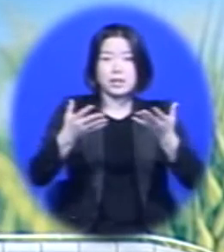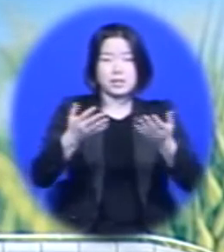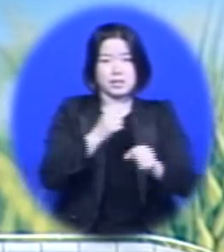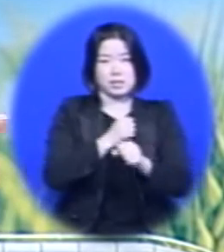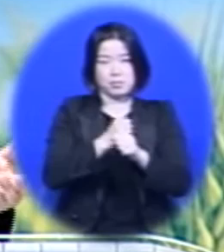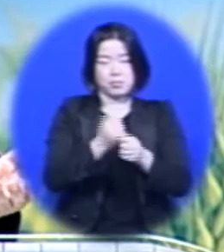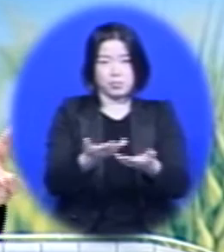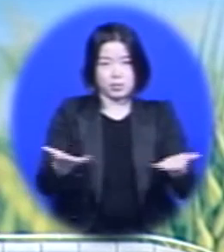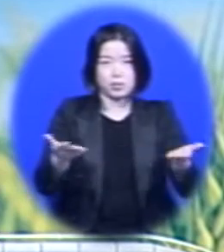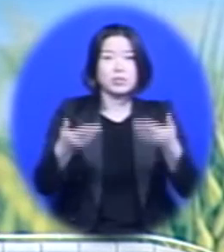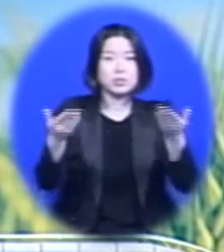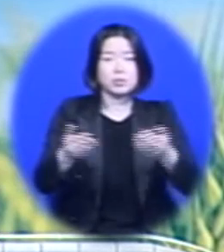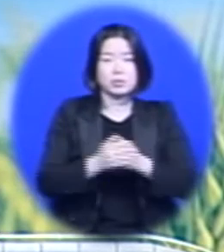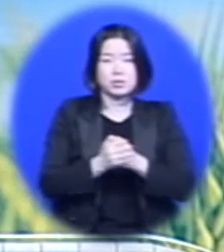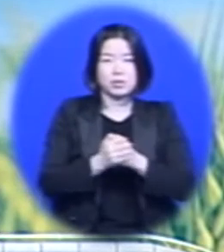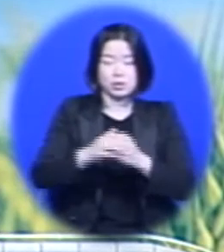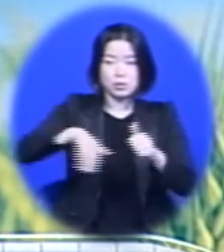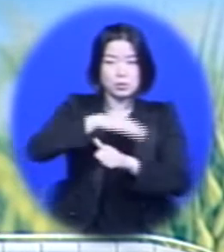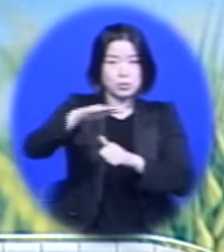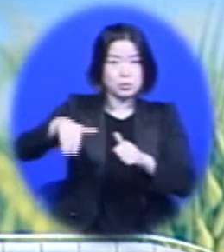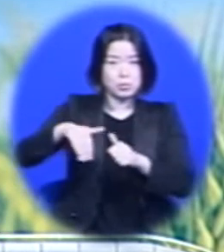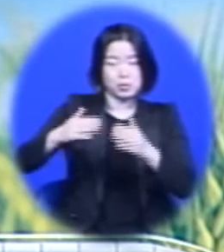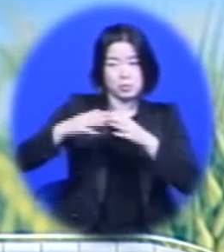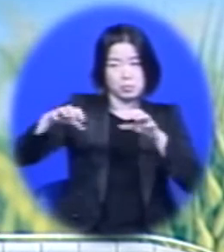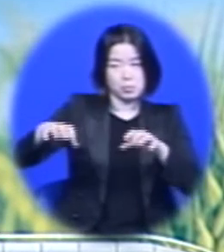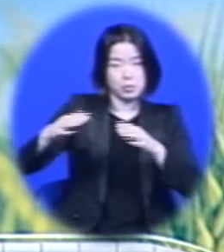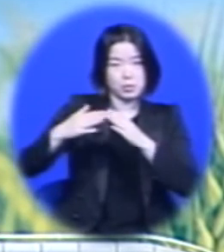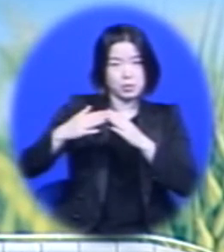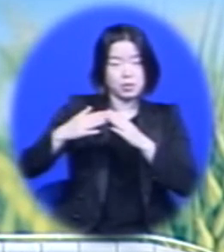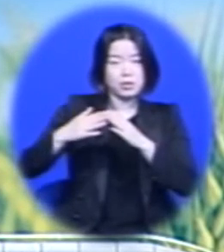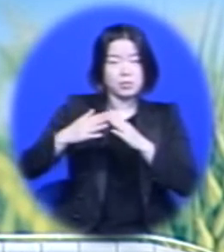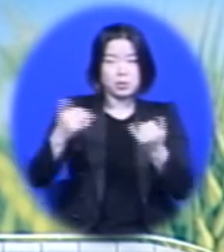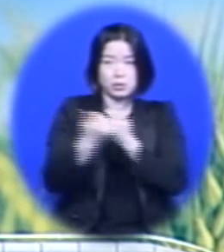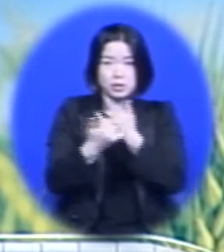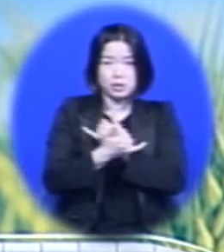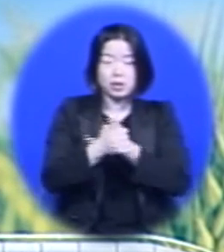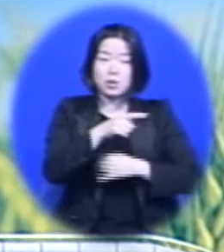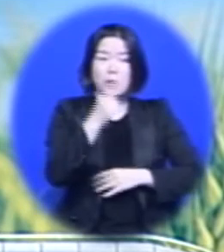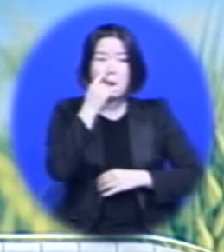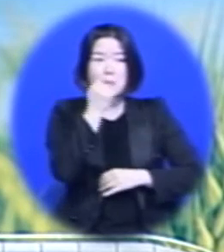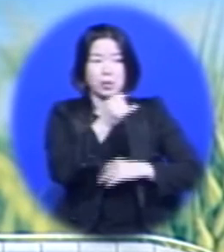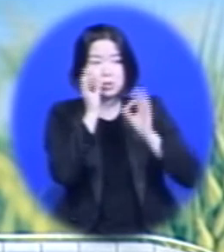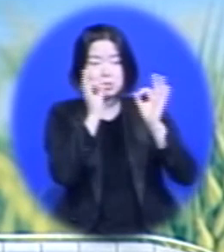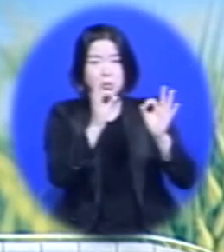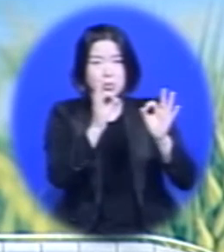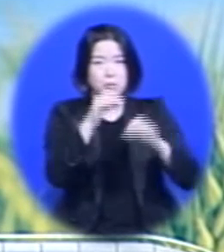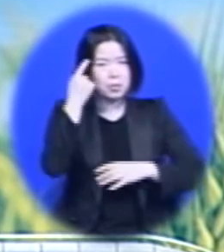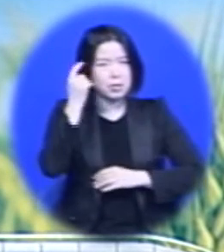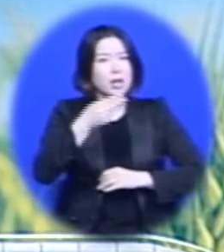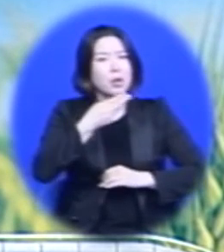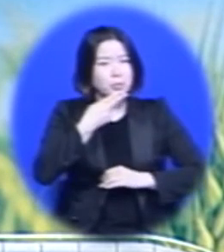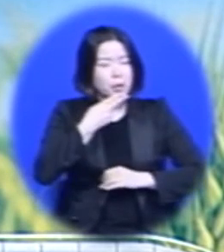그 이야기를 들은 주변에 있는 사람들 또 친척들이 그 어머니를 얼마나 비난했는지 정신없고 생각이